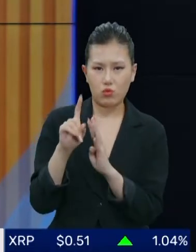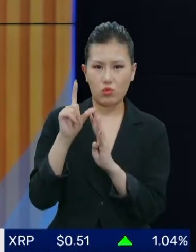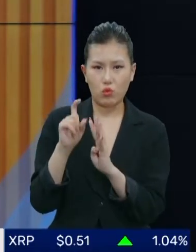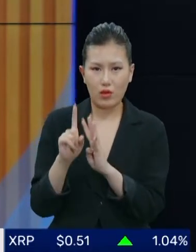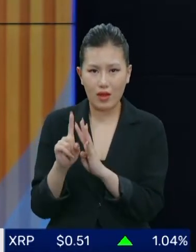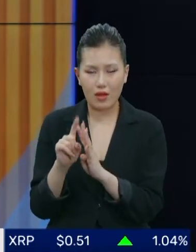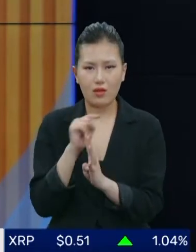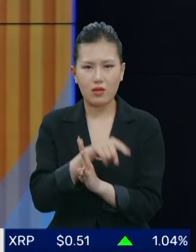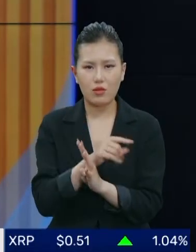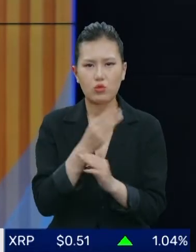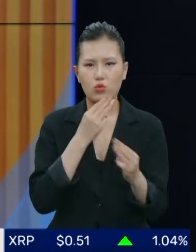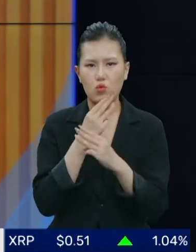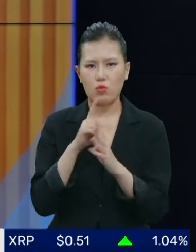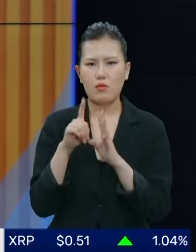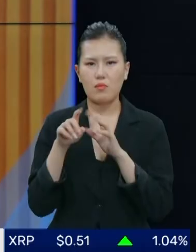яллагдах шаардлагатай байна.